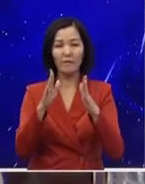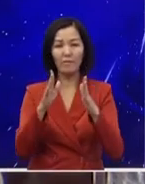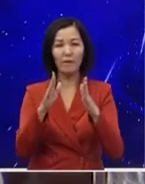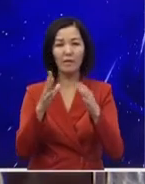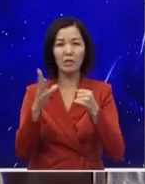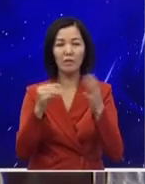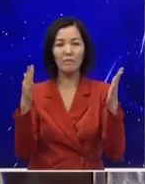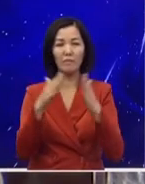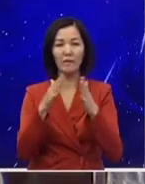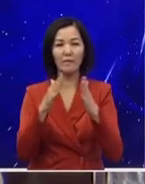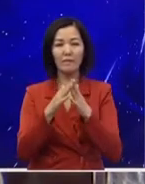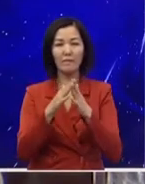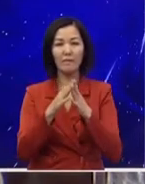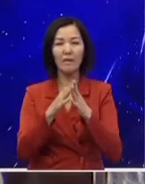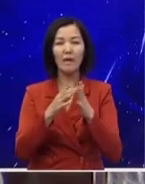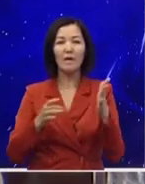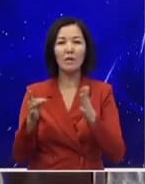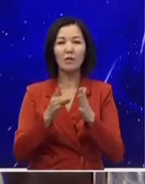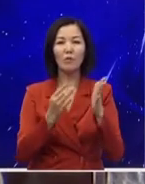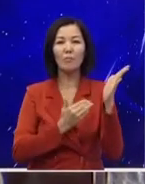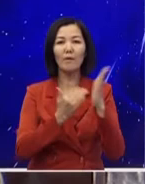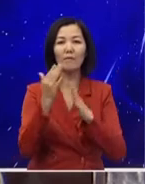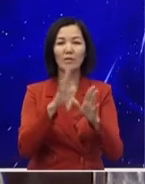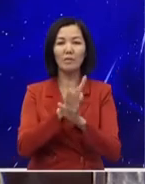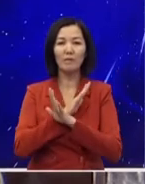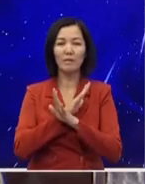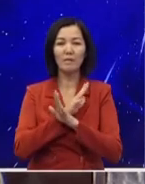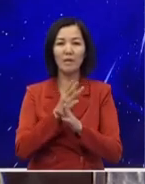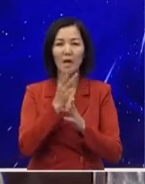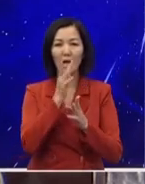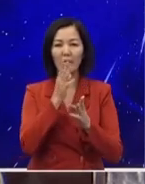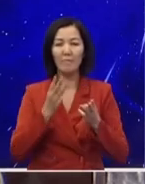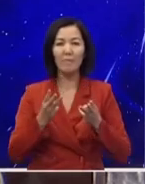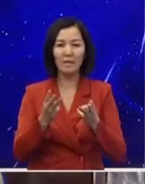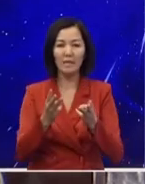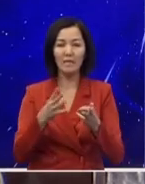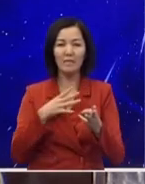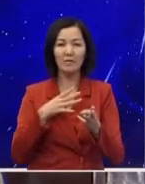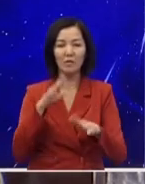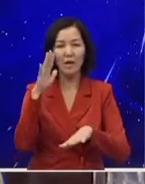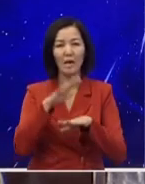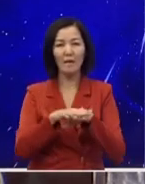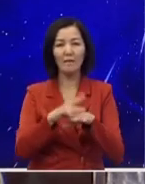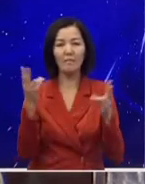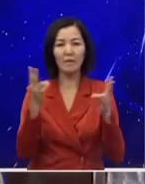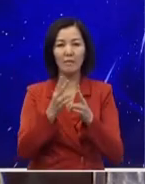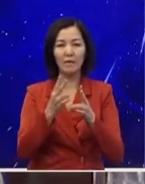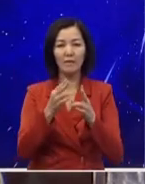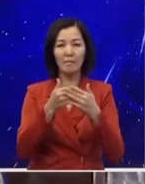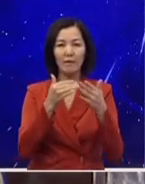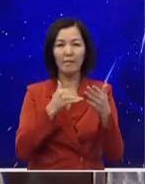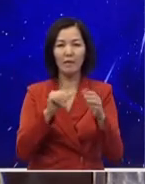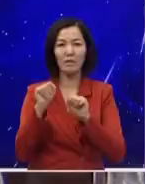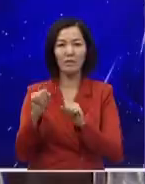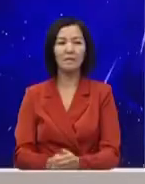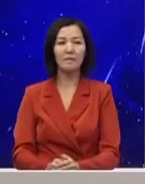жилым массивам. В ряде регионов наблюдается повышенная смертность в отопительный сезон. Поручаю акимам регионов проводить необходимую профилактическую